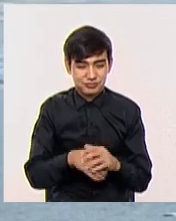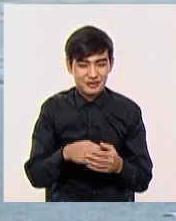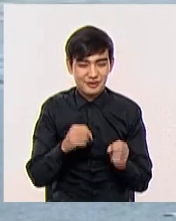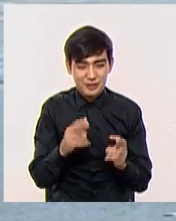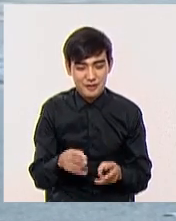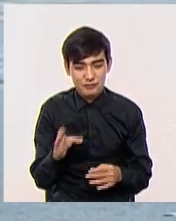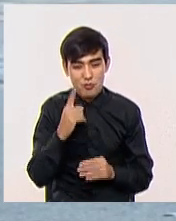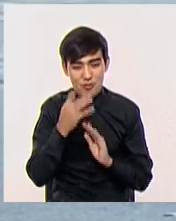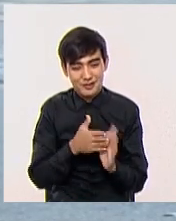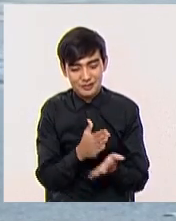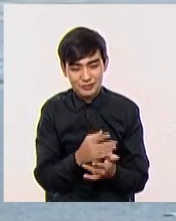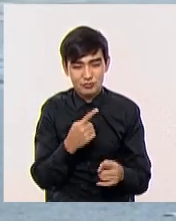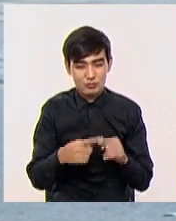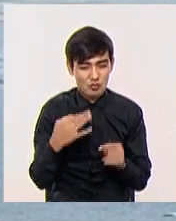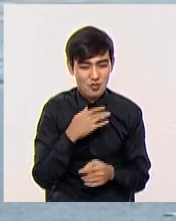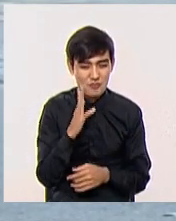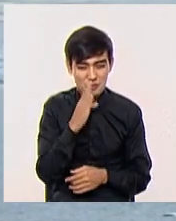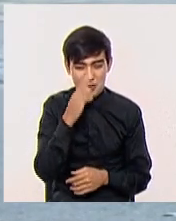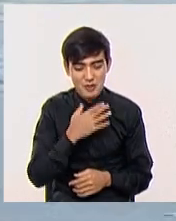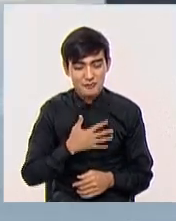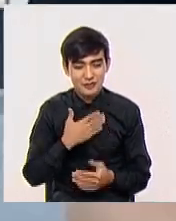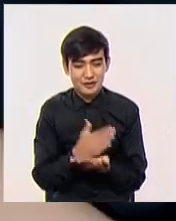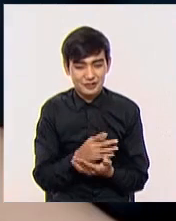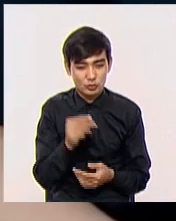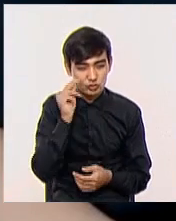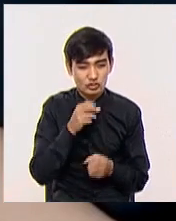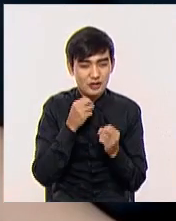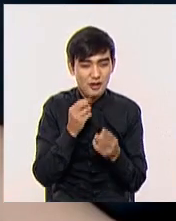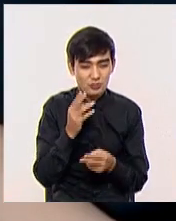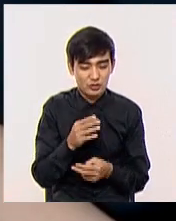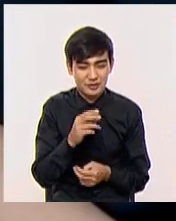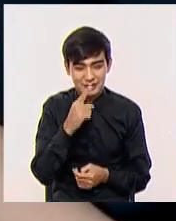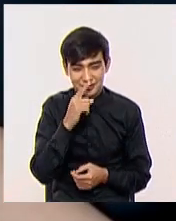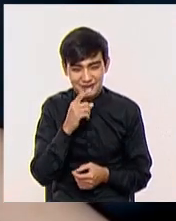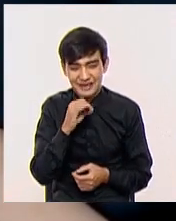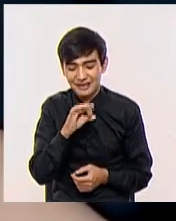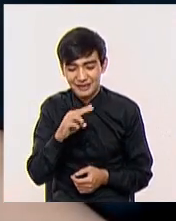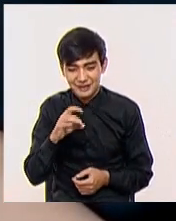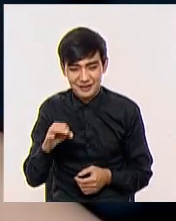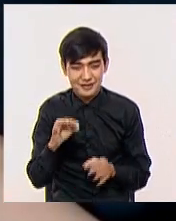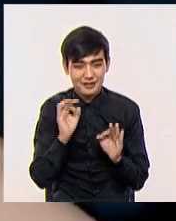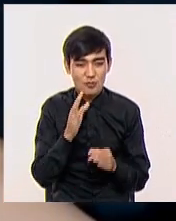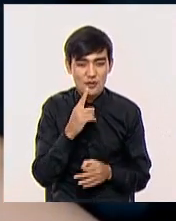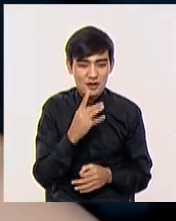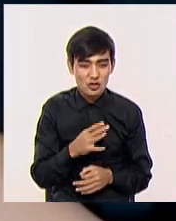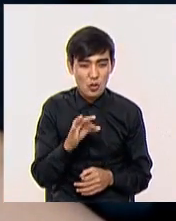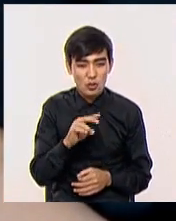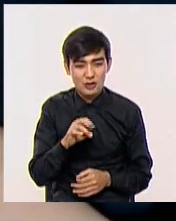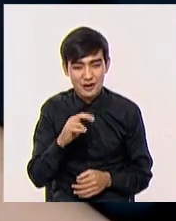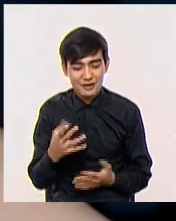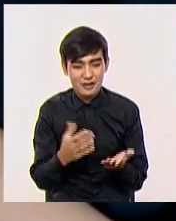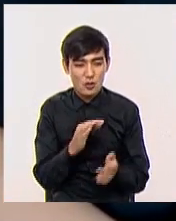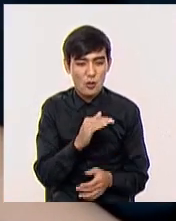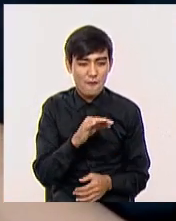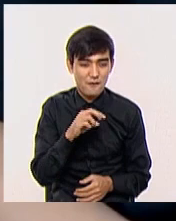менее понятно, многих родителей волнует формат обучения. Индира, ведь теперь речь идет не просто об онлайн или